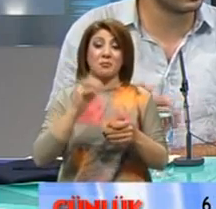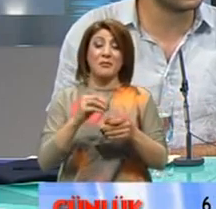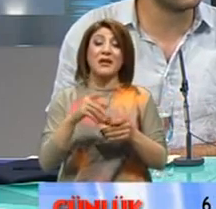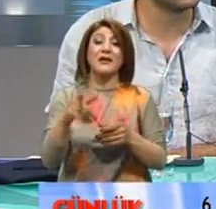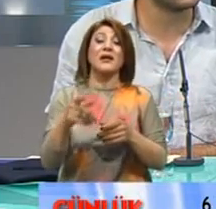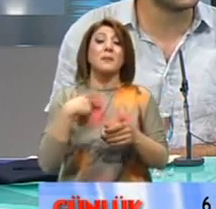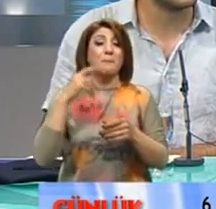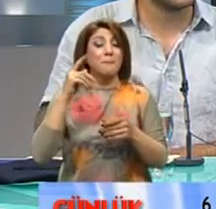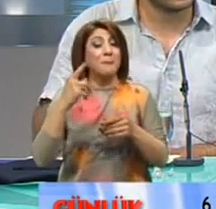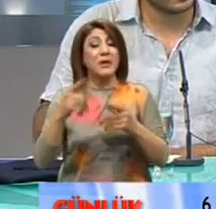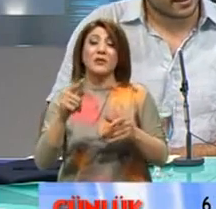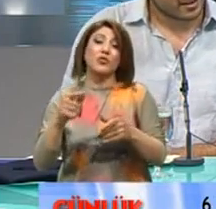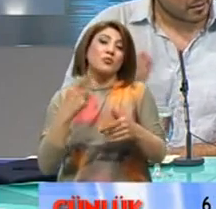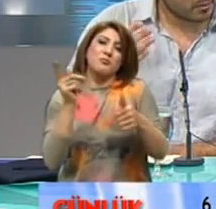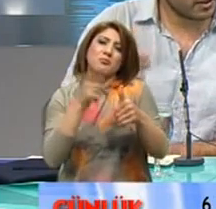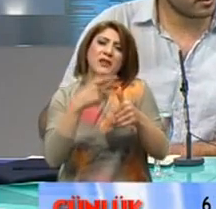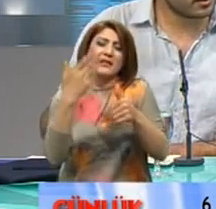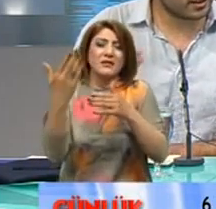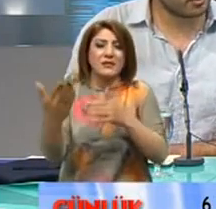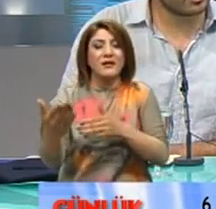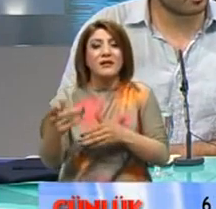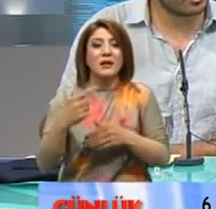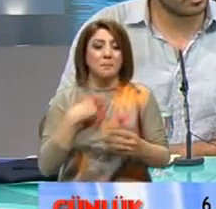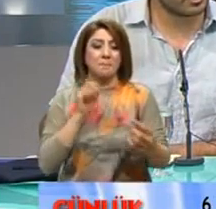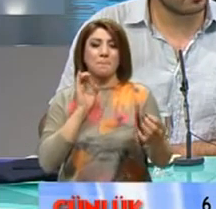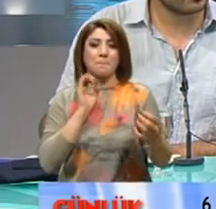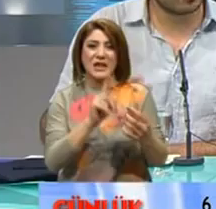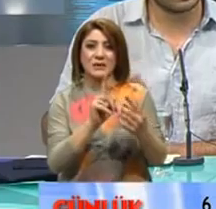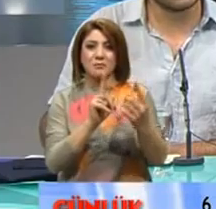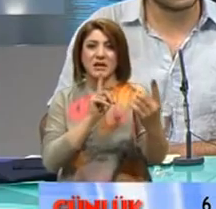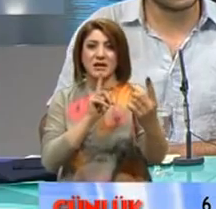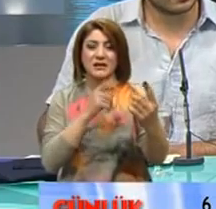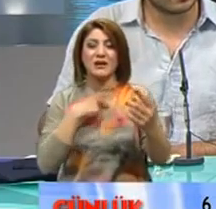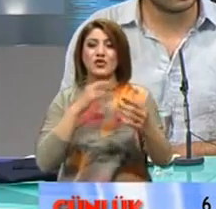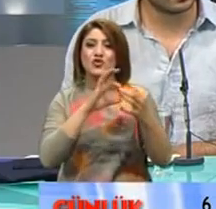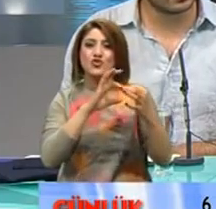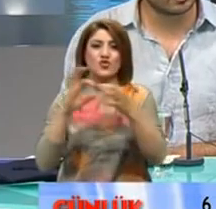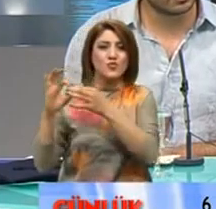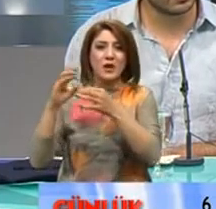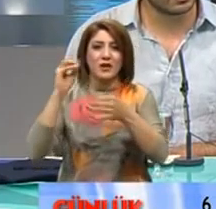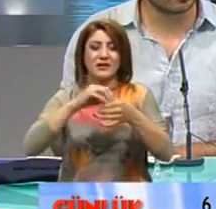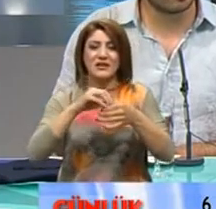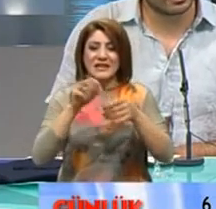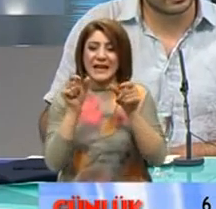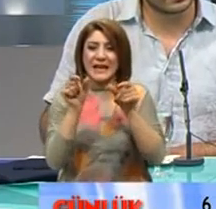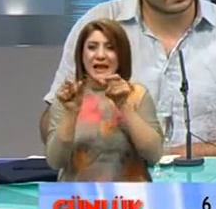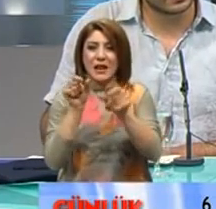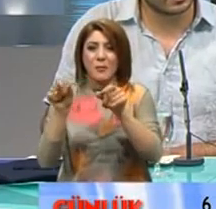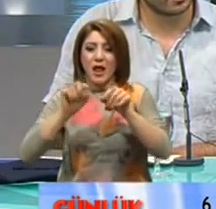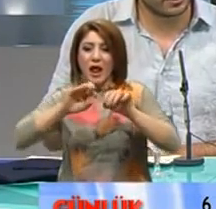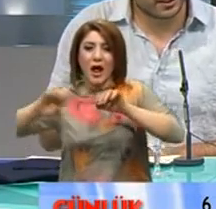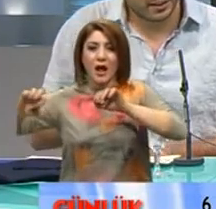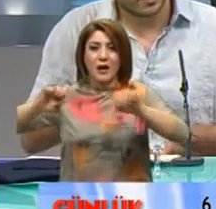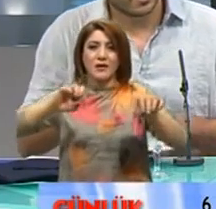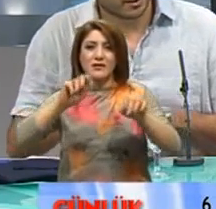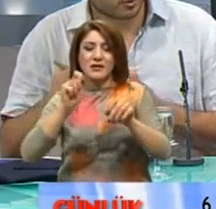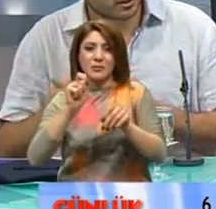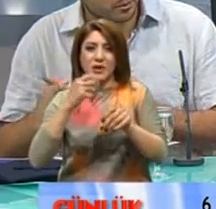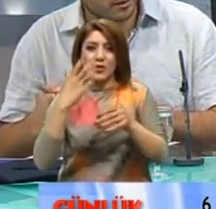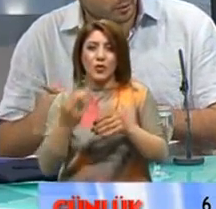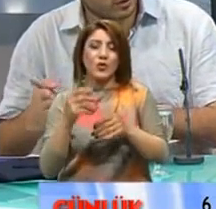Hani bu da onlardan bir tanesi. Hani birebir kelimeleri söyleyemeseler bile cümlenin içerisinden kelimeleri ayırt etmeleri gerekiyor ve ayırt ettikleri